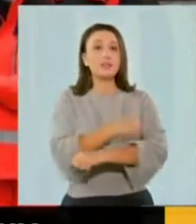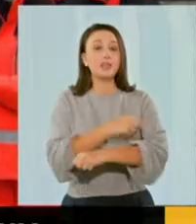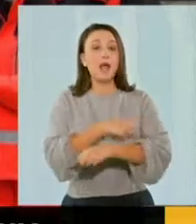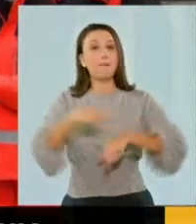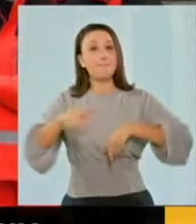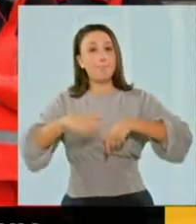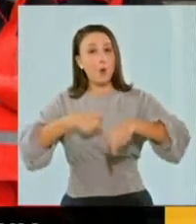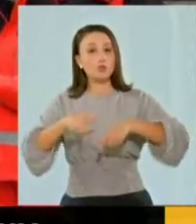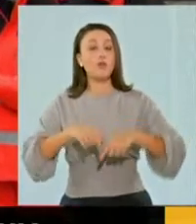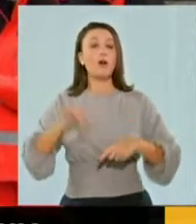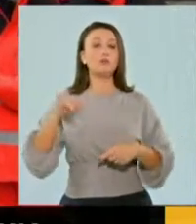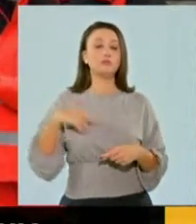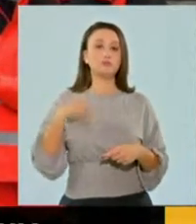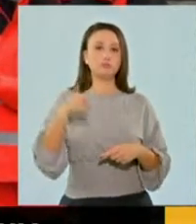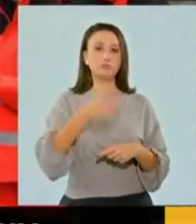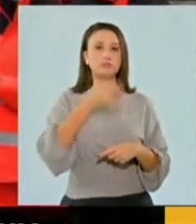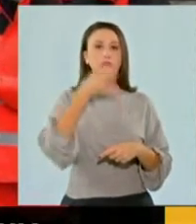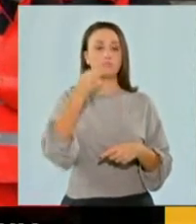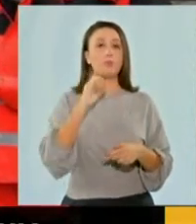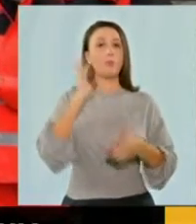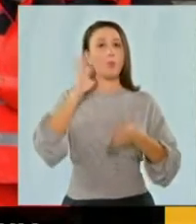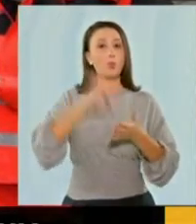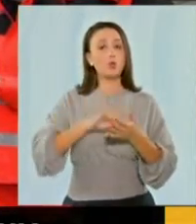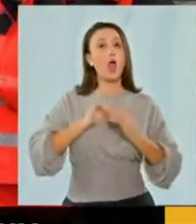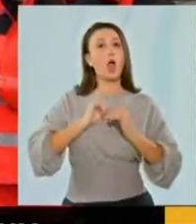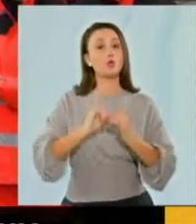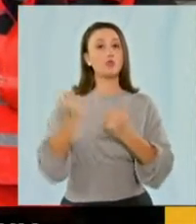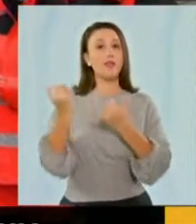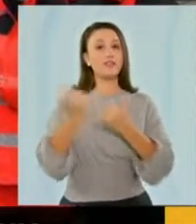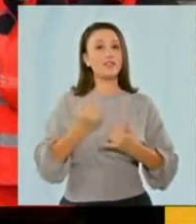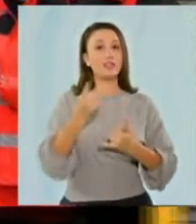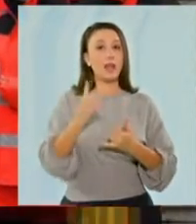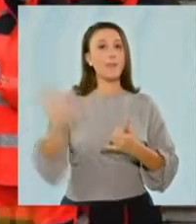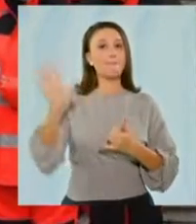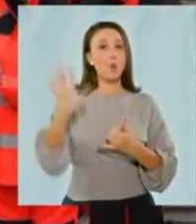acesta a precizat că propunerea de ajutor a venit din partea Republicii Moldova.